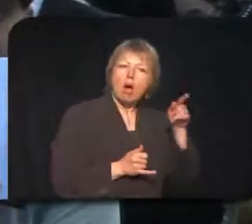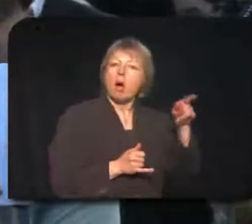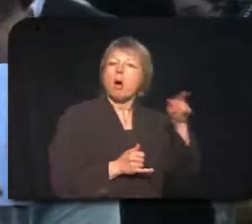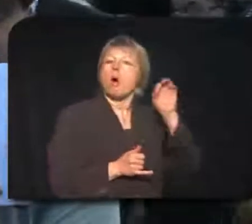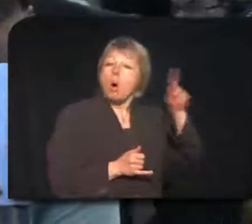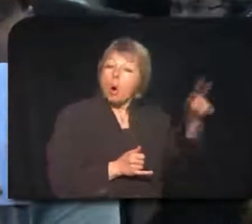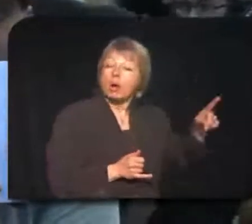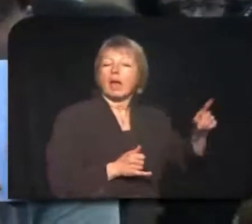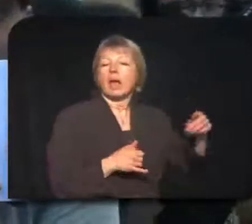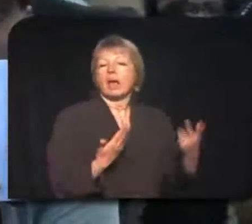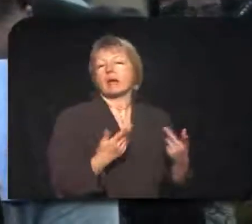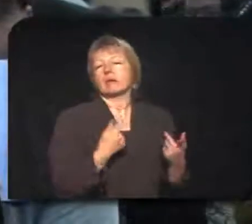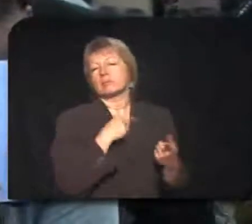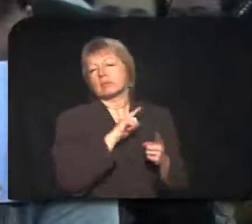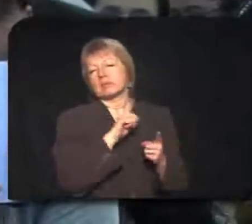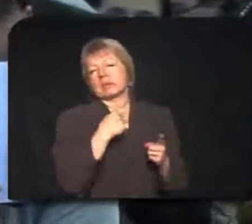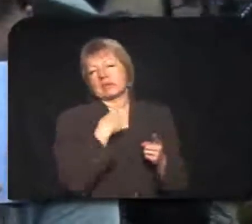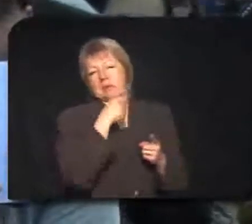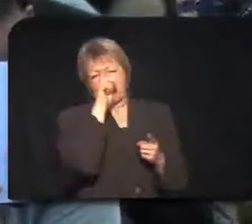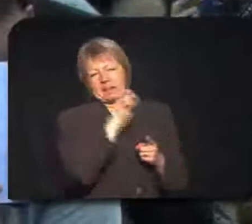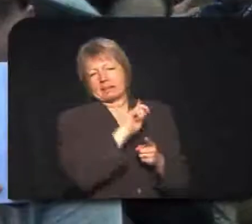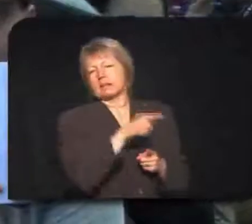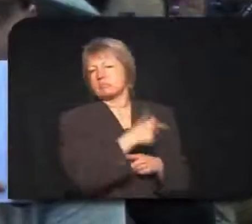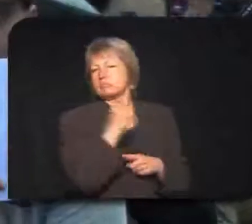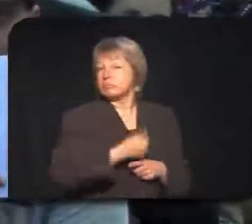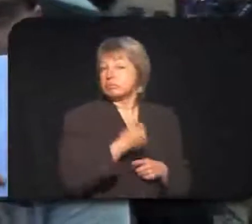auch wenn es nicht mein Favorit ist danke